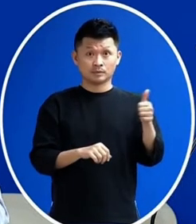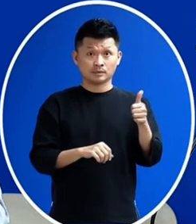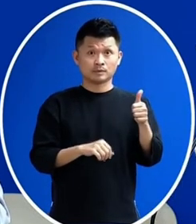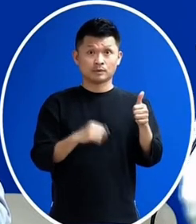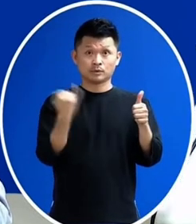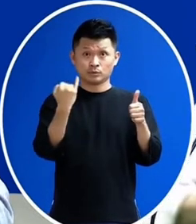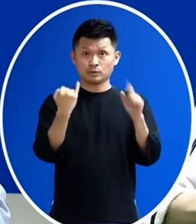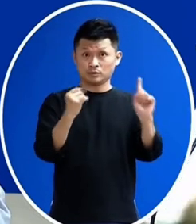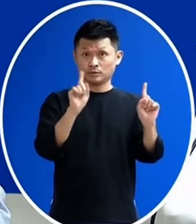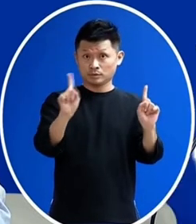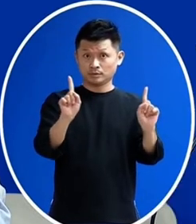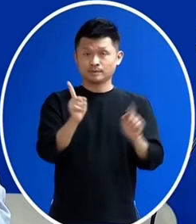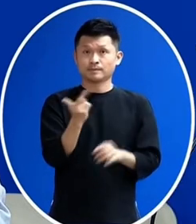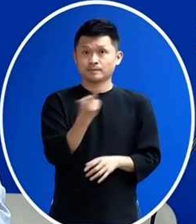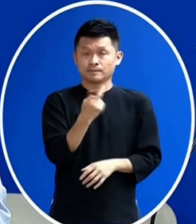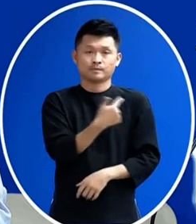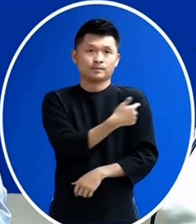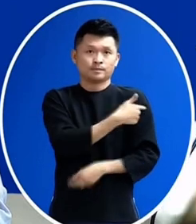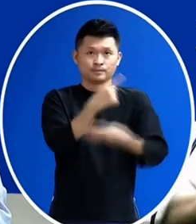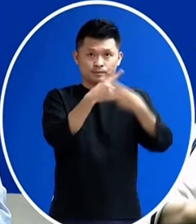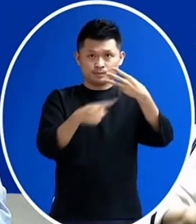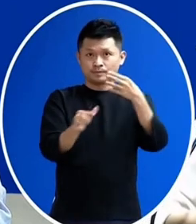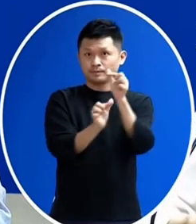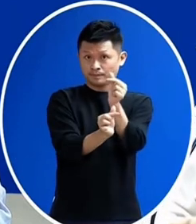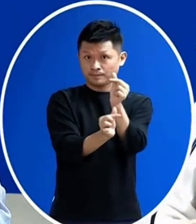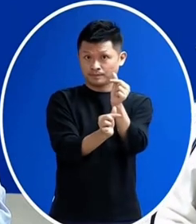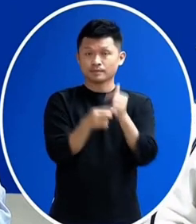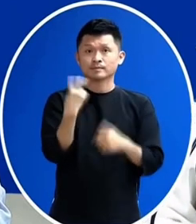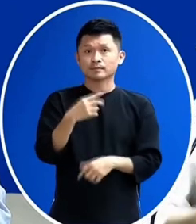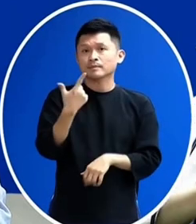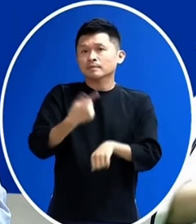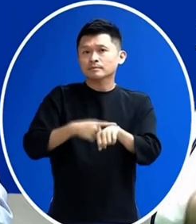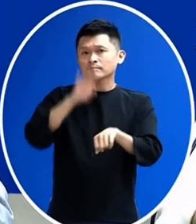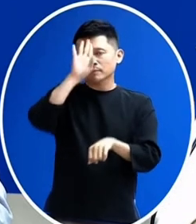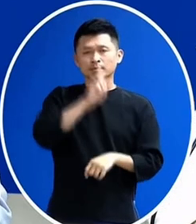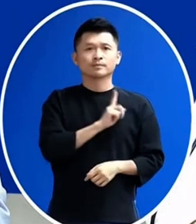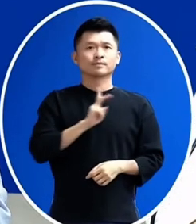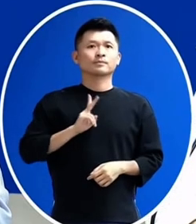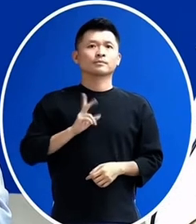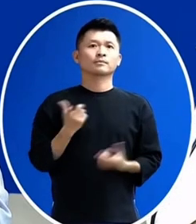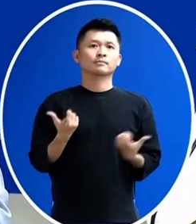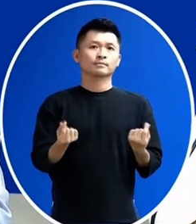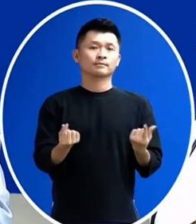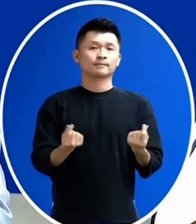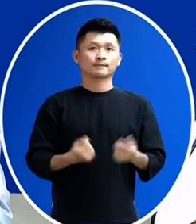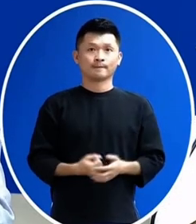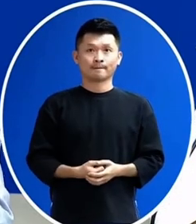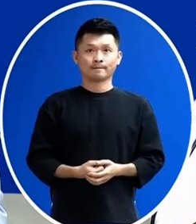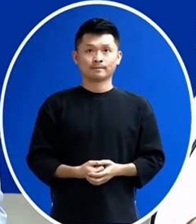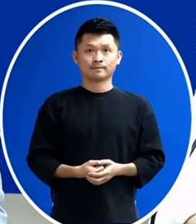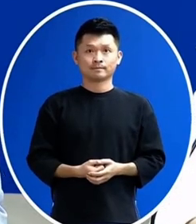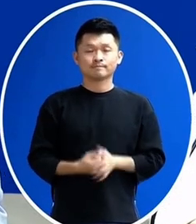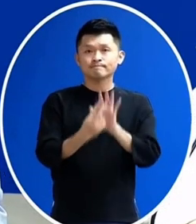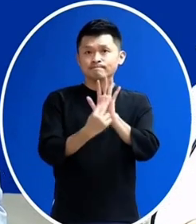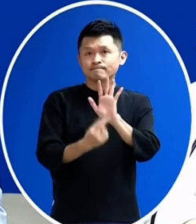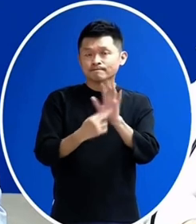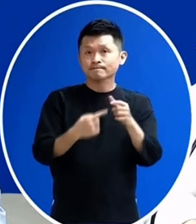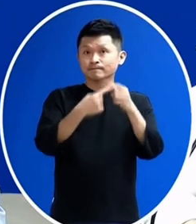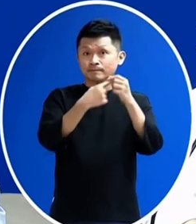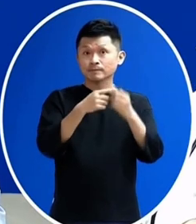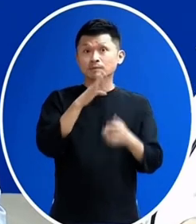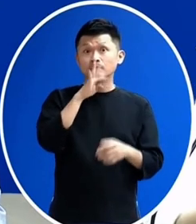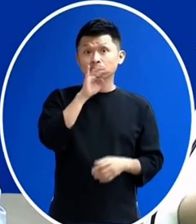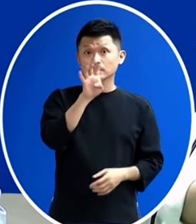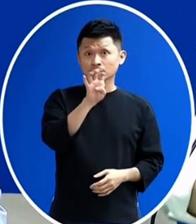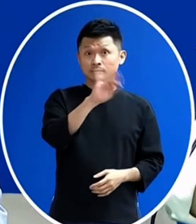位女性，两位都有接种过三剂的疫苗，也都有慢性病史。分别叙述如下。第一位40